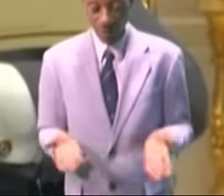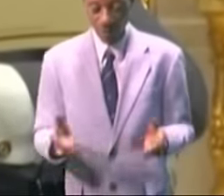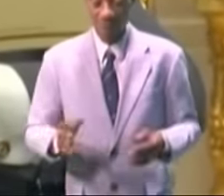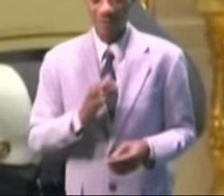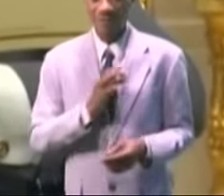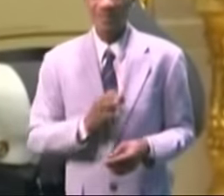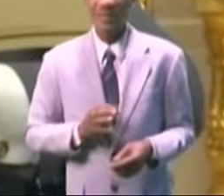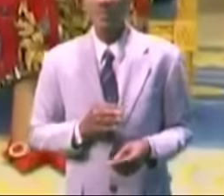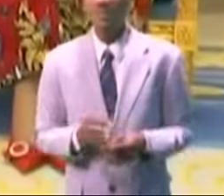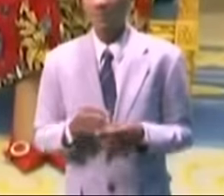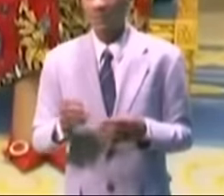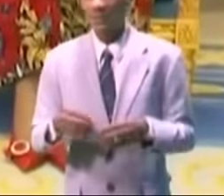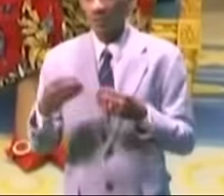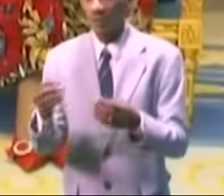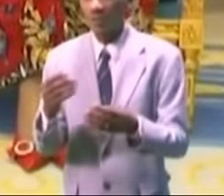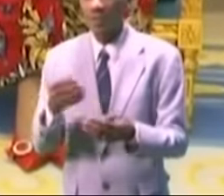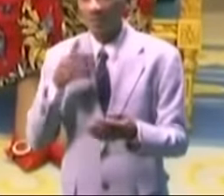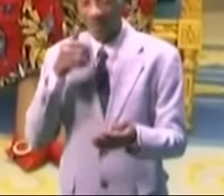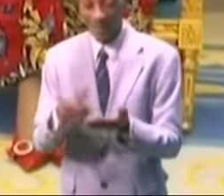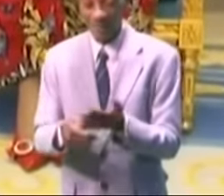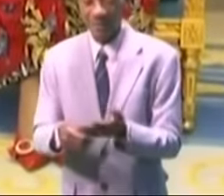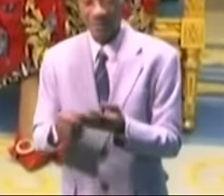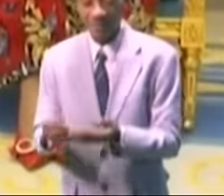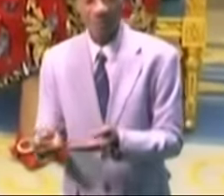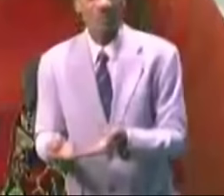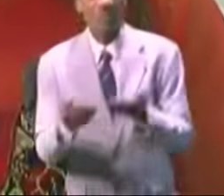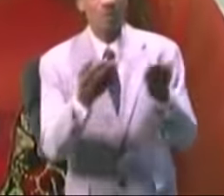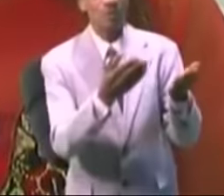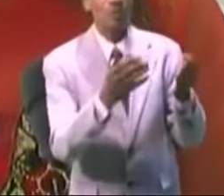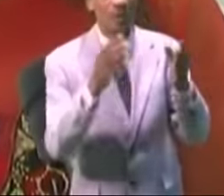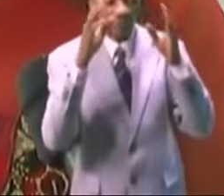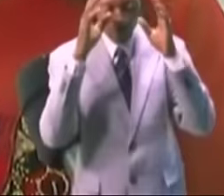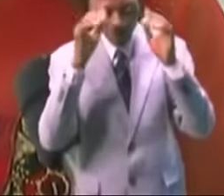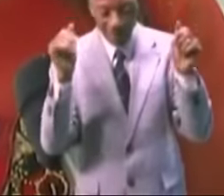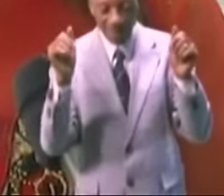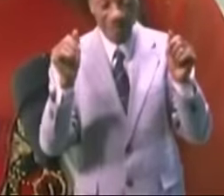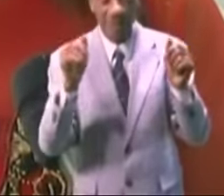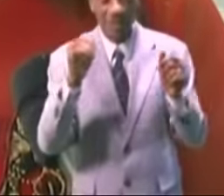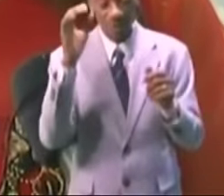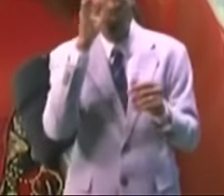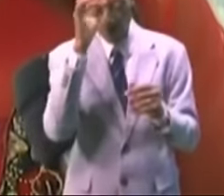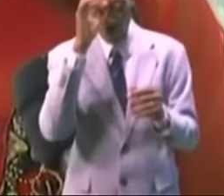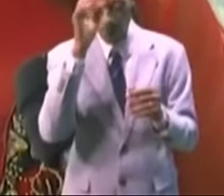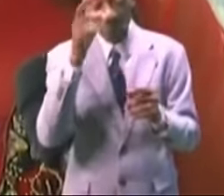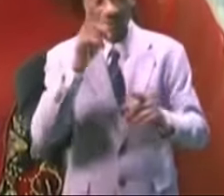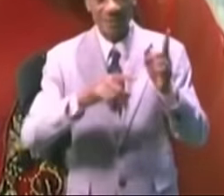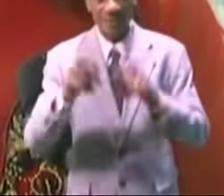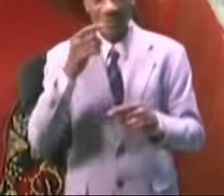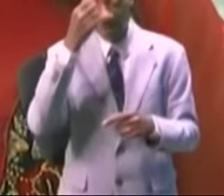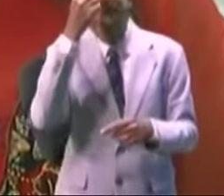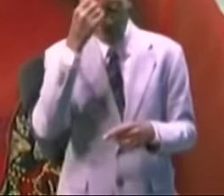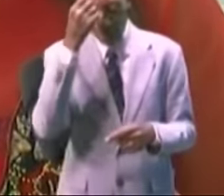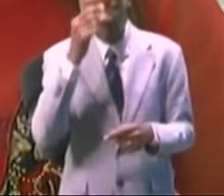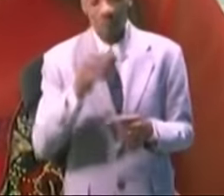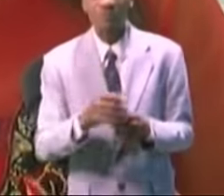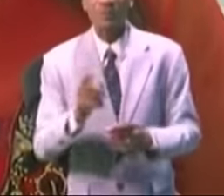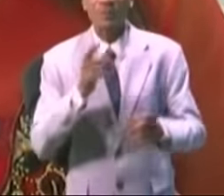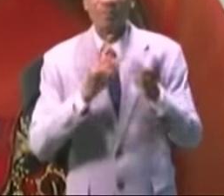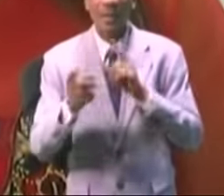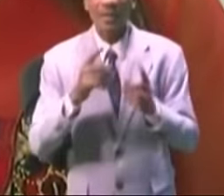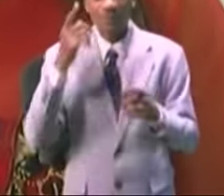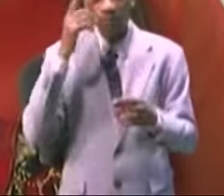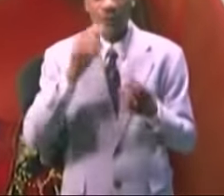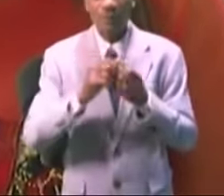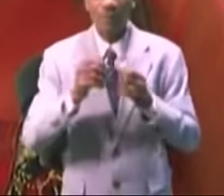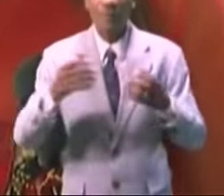marché carbone, sur une stratégie commune de définir la vision globale africaine du climat. Vous savez, nous devons définir